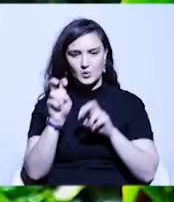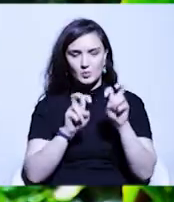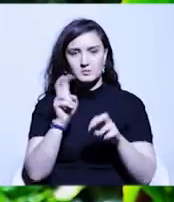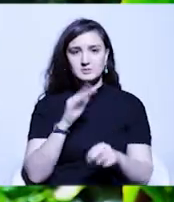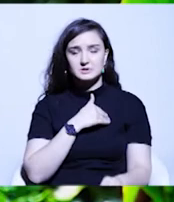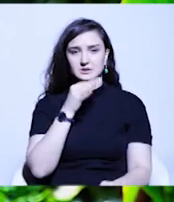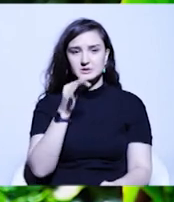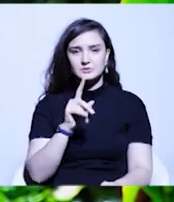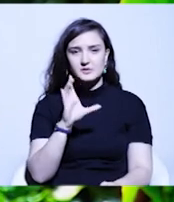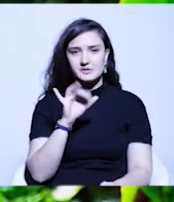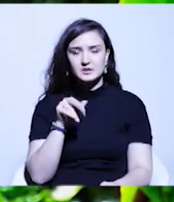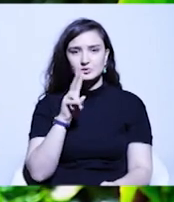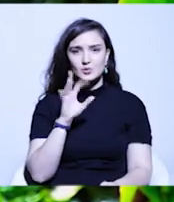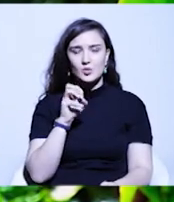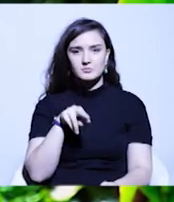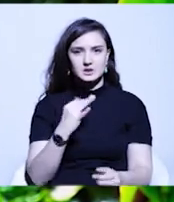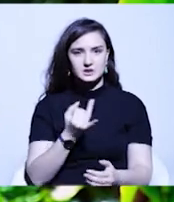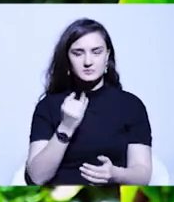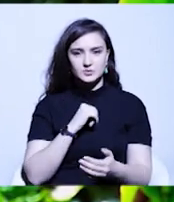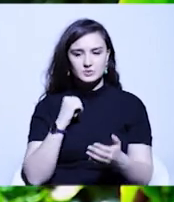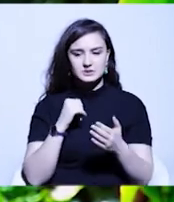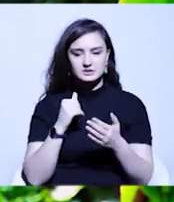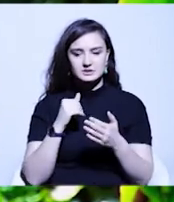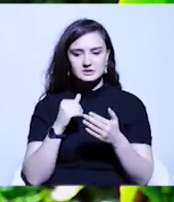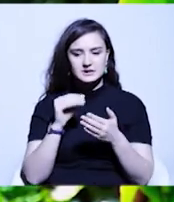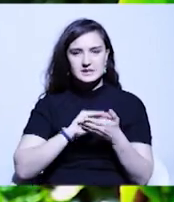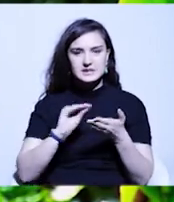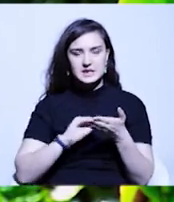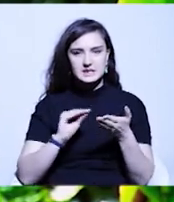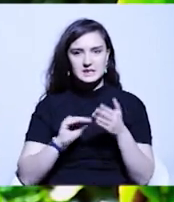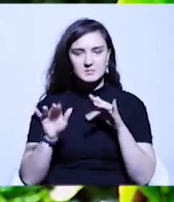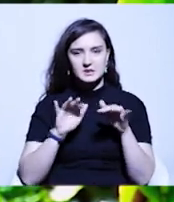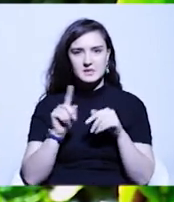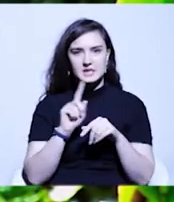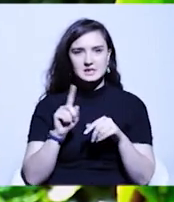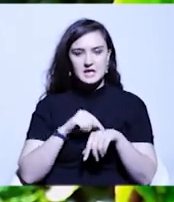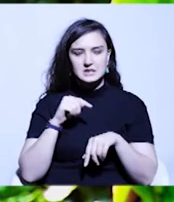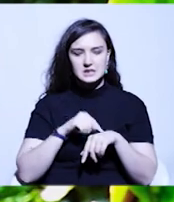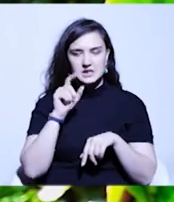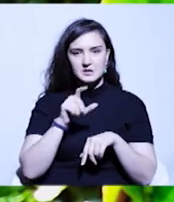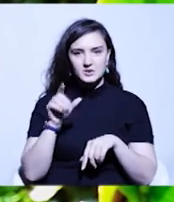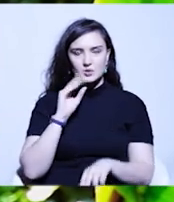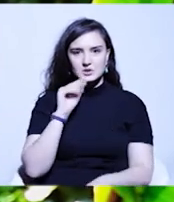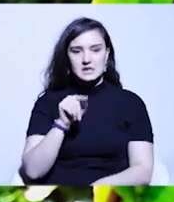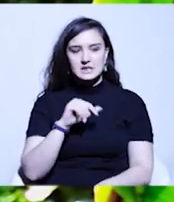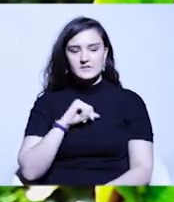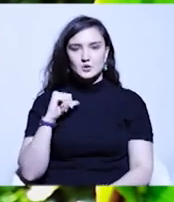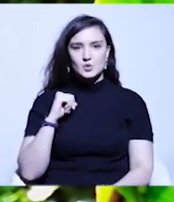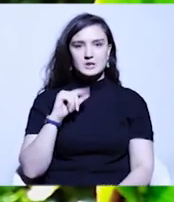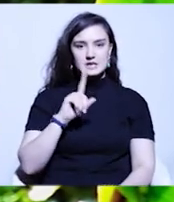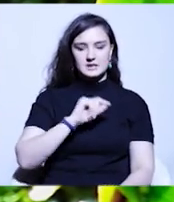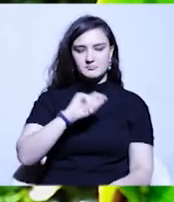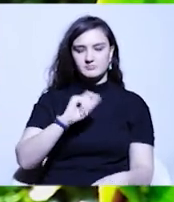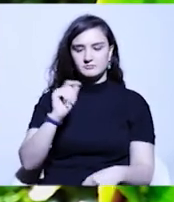გითხრათ, რომ საი ტვომბლს აინტერესებდა თვითონ წერის აქტი, თუ აი რას განიცდის ადამიანი, როდესაც იგი აი